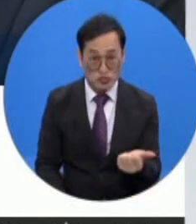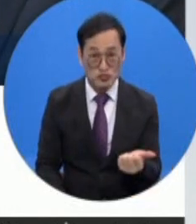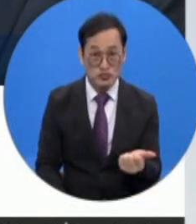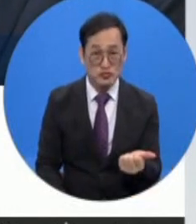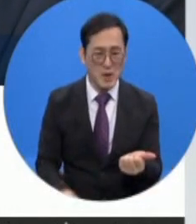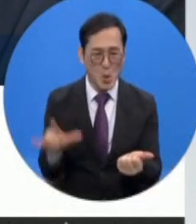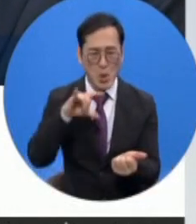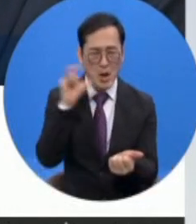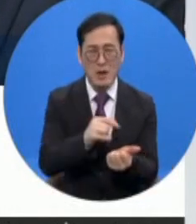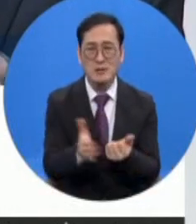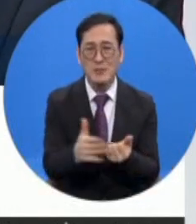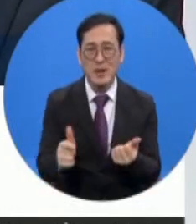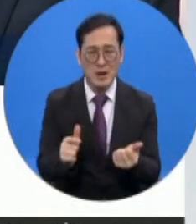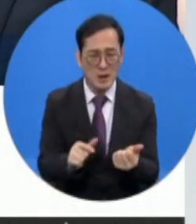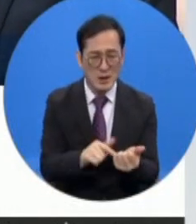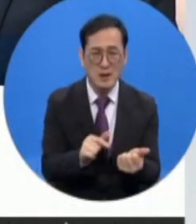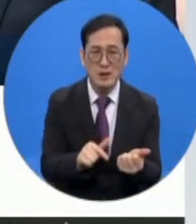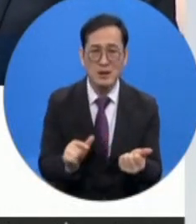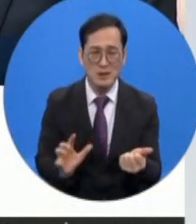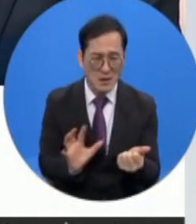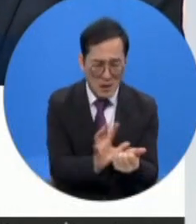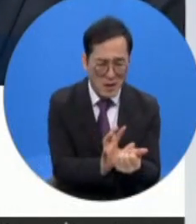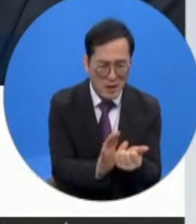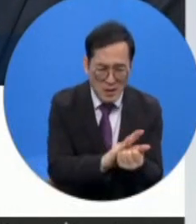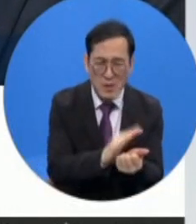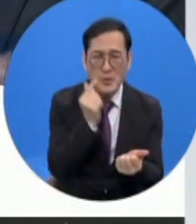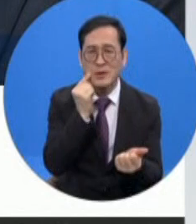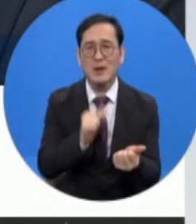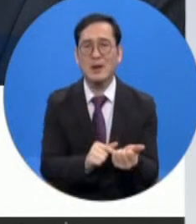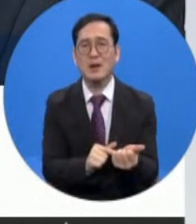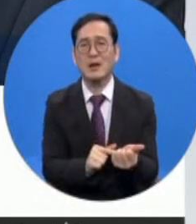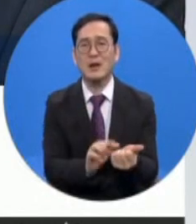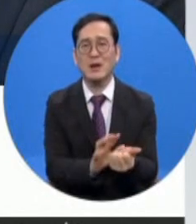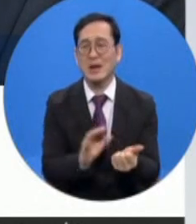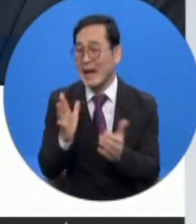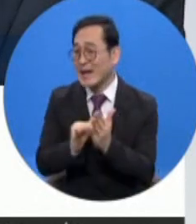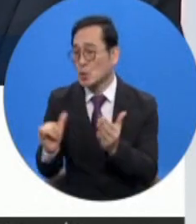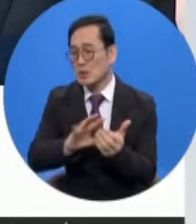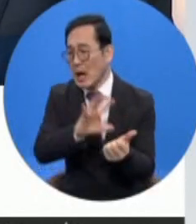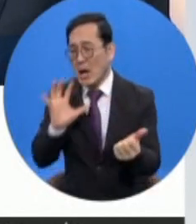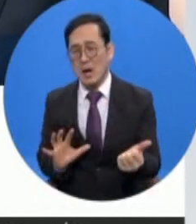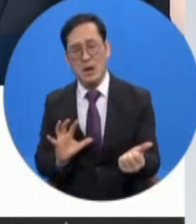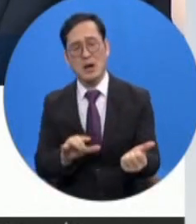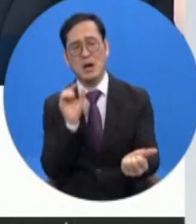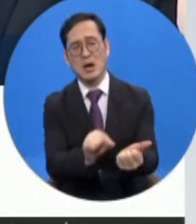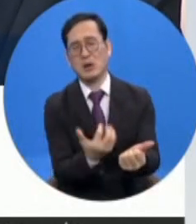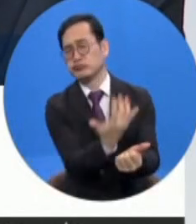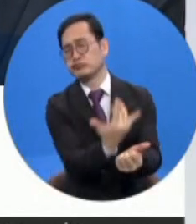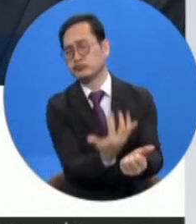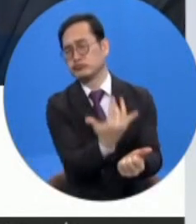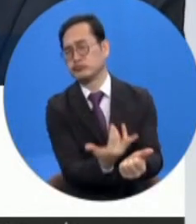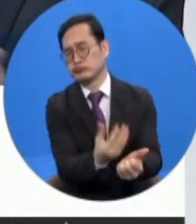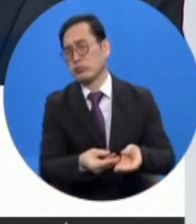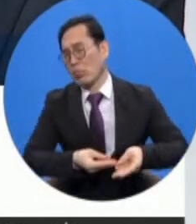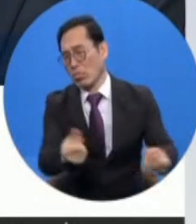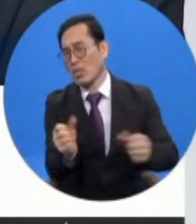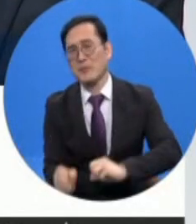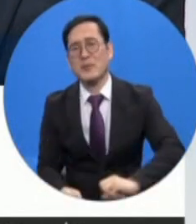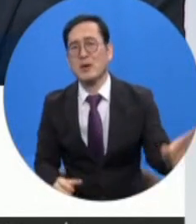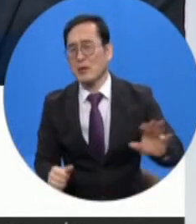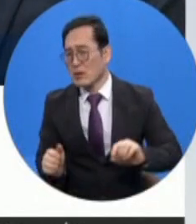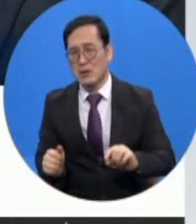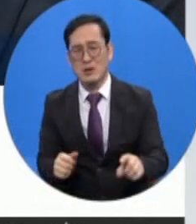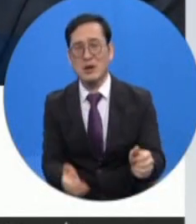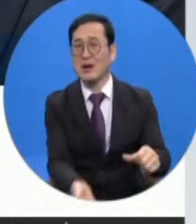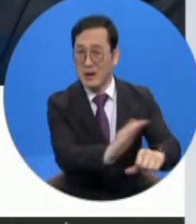그냥 화장해버립니다. 이건 국가적 참사 아닌가요? 이런 참사가 지금 가장 심각한 상황에 와 있습니다. 그런데도